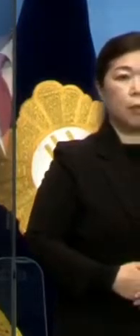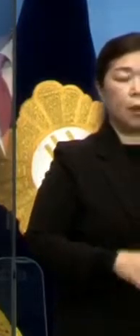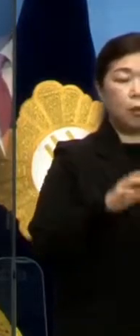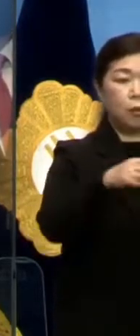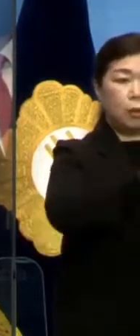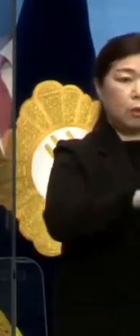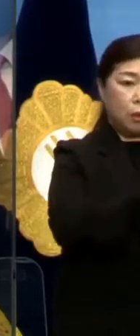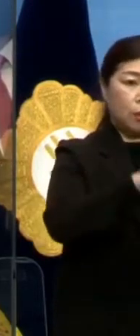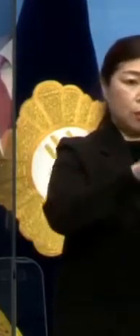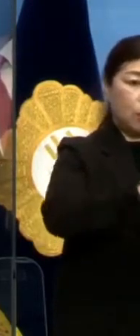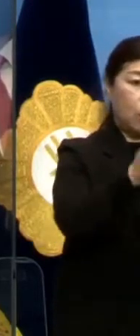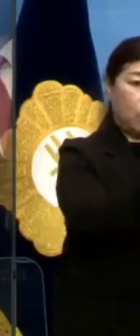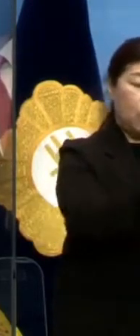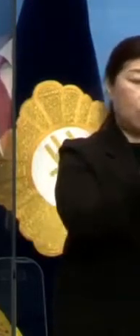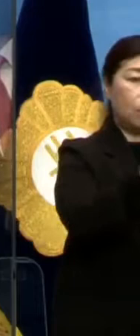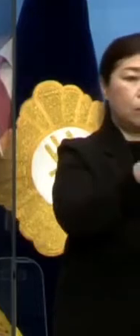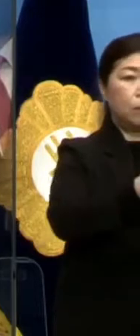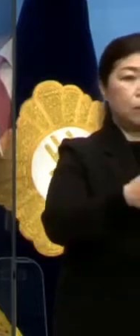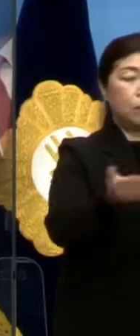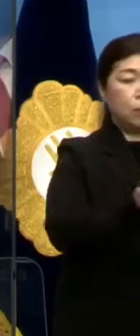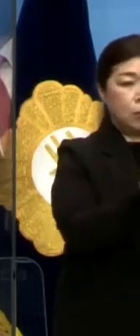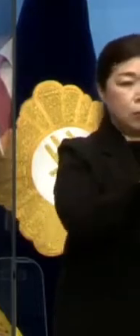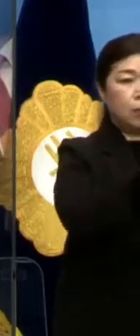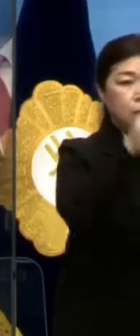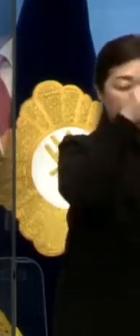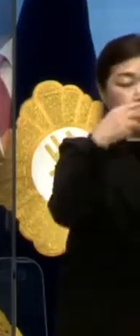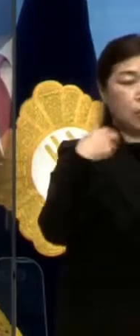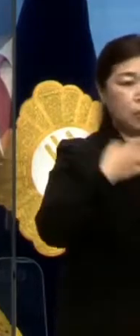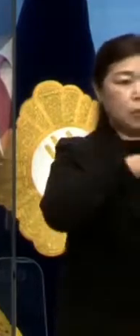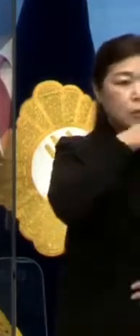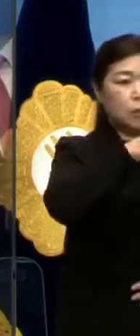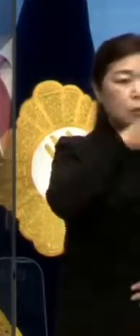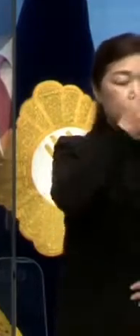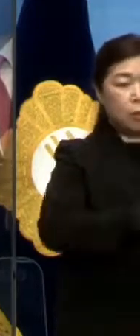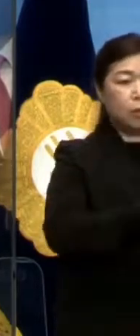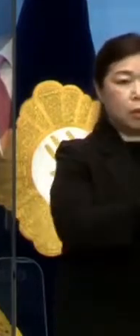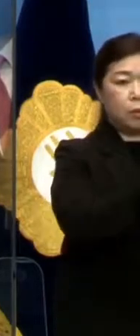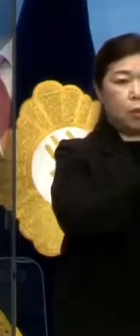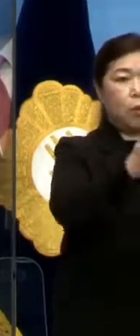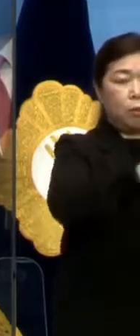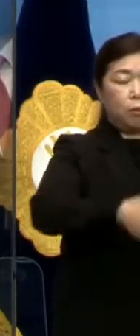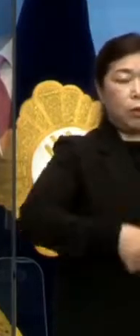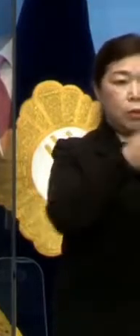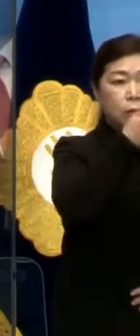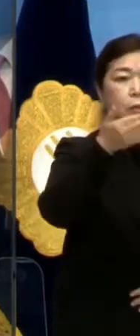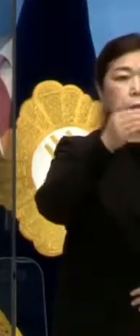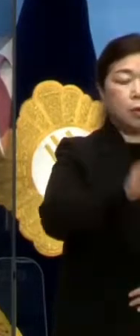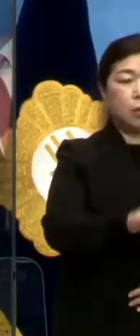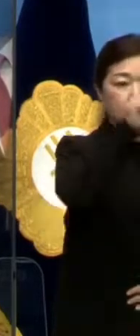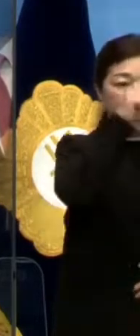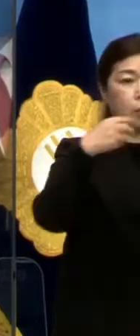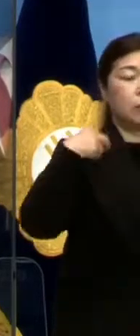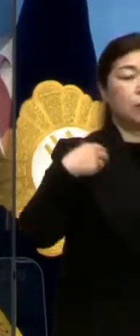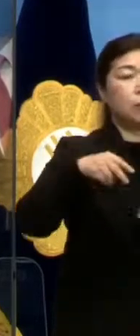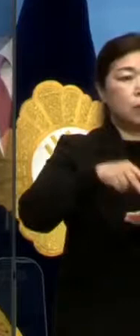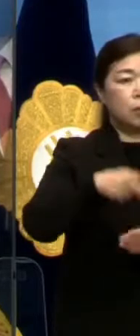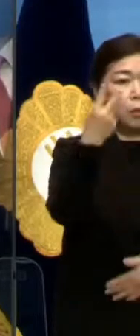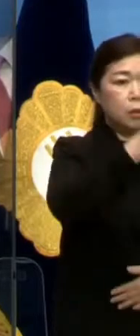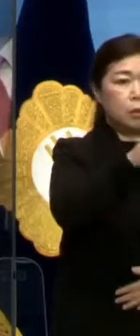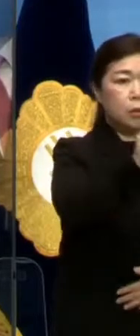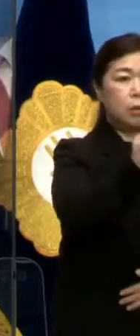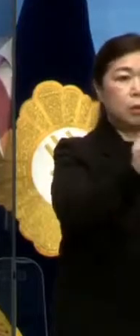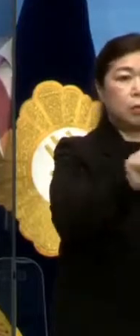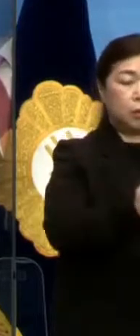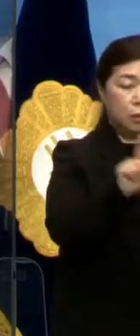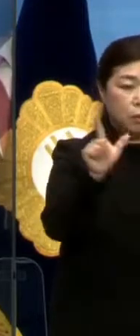국내 농업은 정부의 실효성 있는 지원과 대책이 어느 때보다 절실했지만 정부는